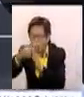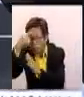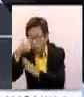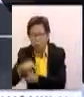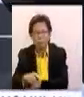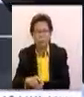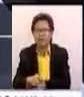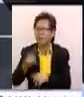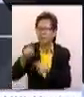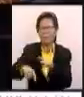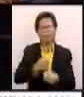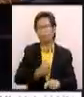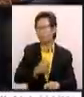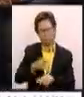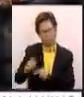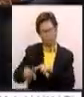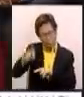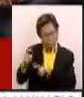no excuse for that.